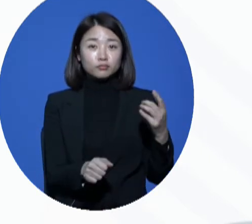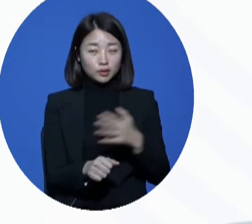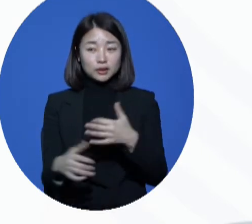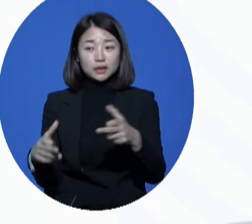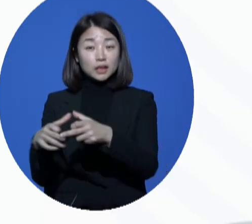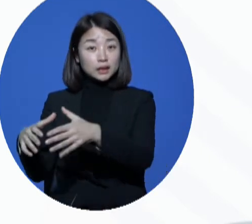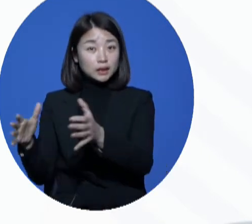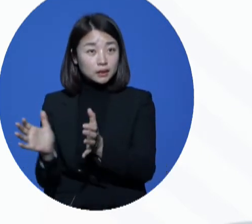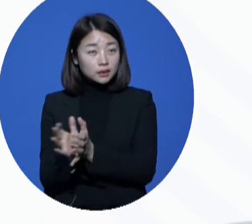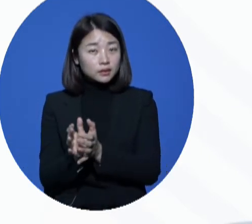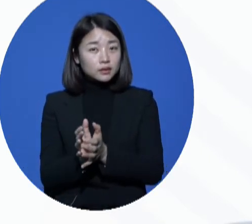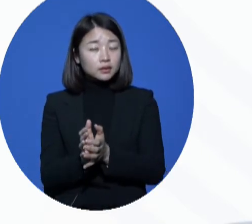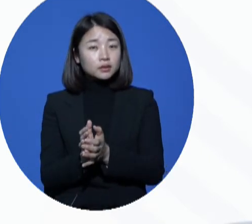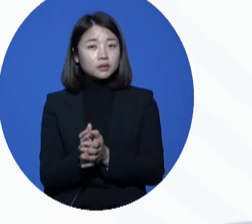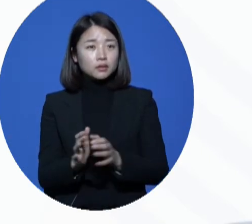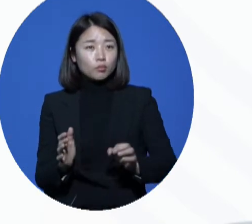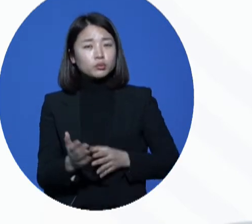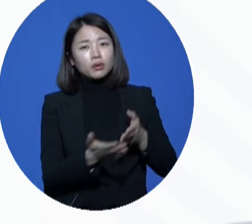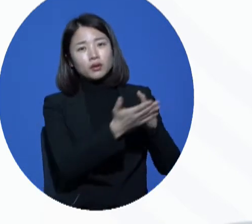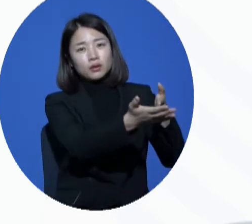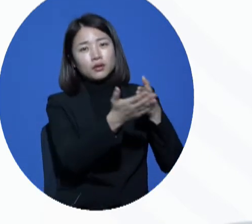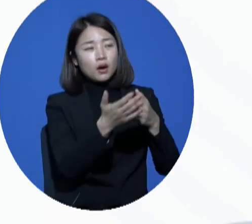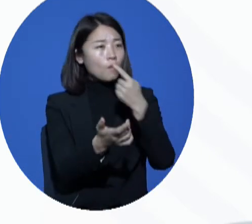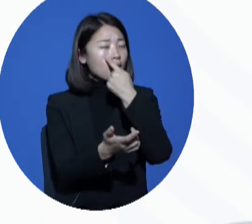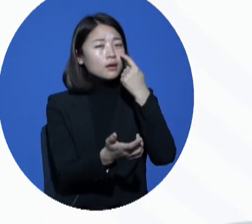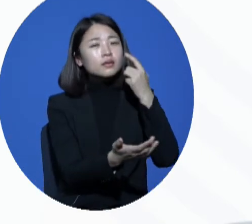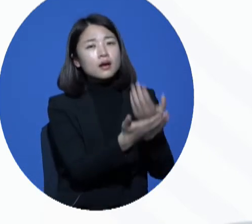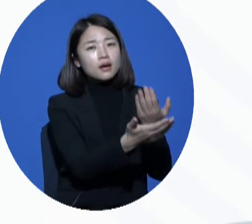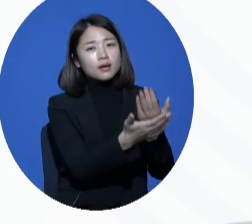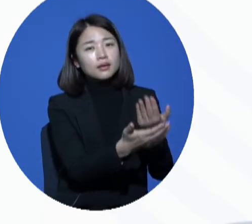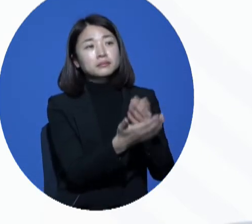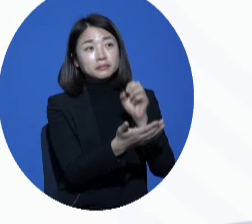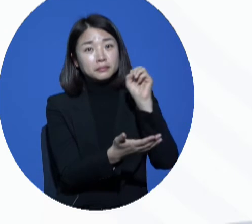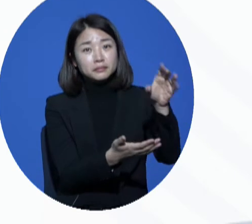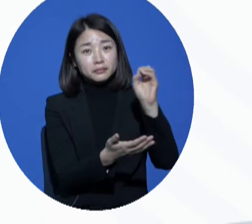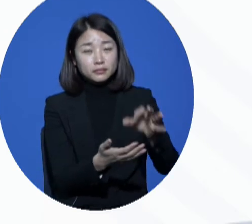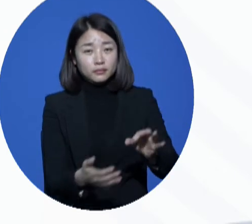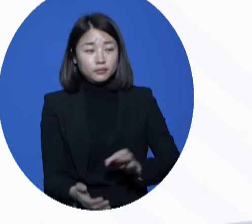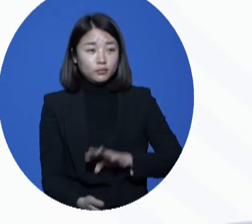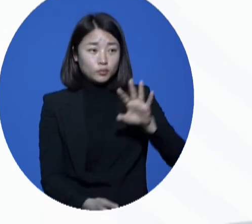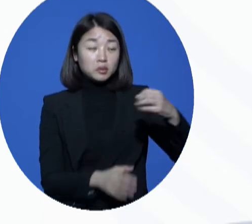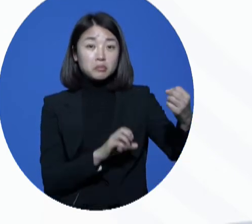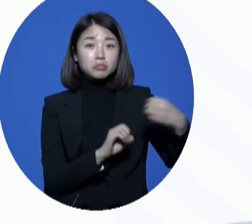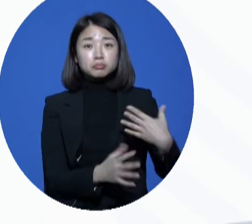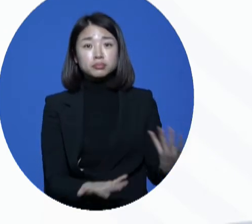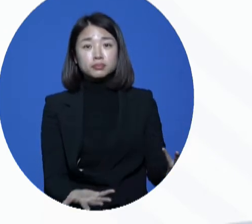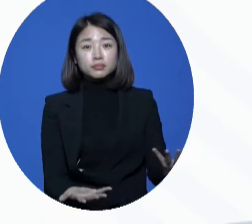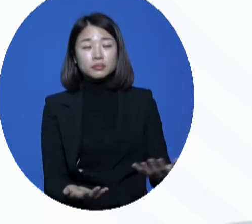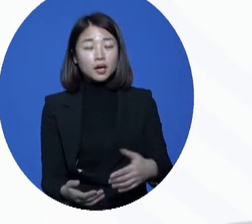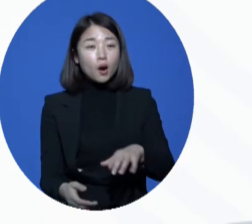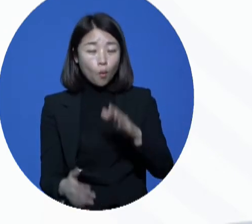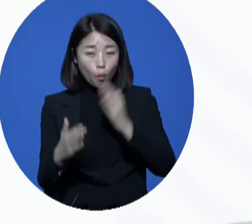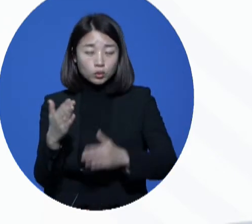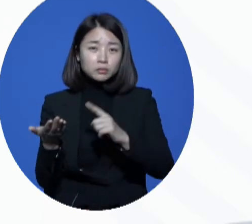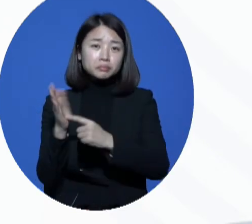장애인 단체에서 지속적으로 요구를 했습니다만 아직 공식 통계로 복지부가 딱 발표하거나 이런 건 보지 못했고요. 다만